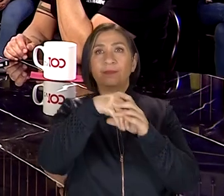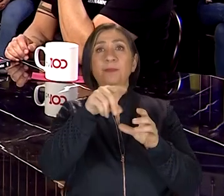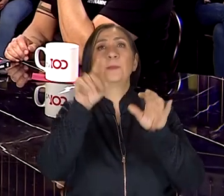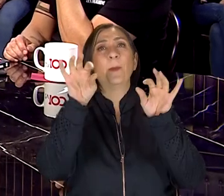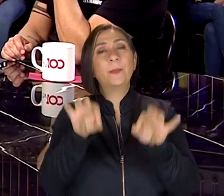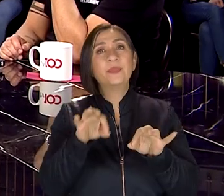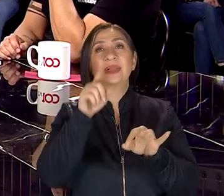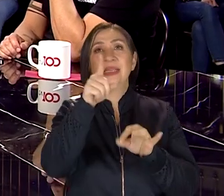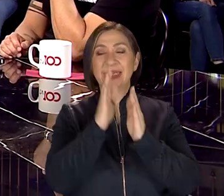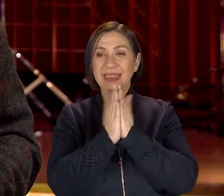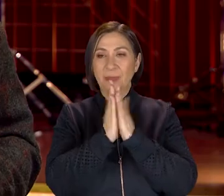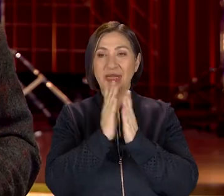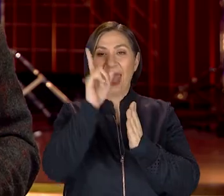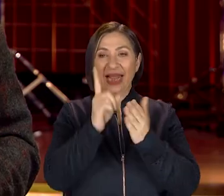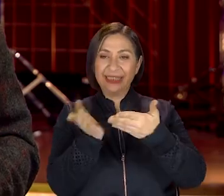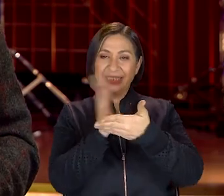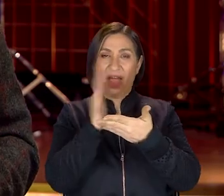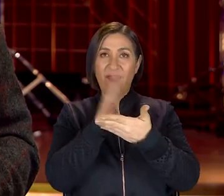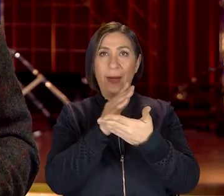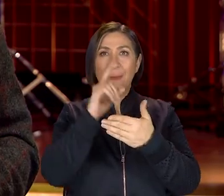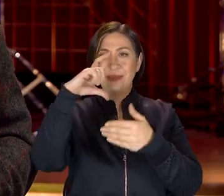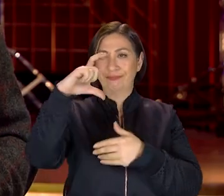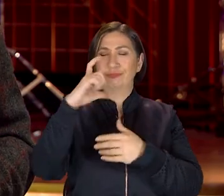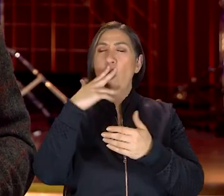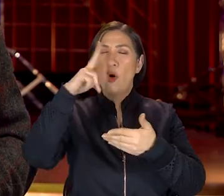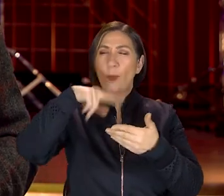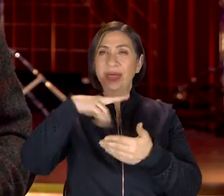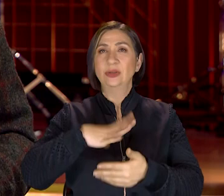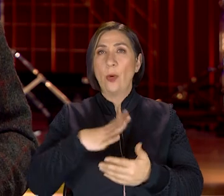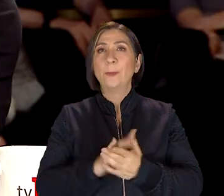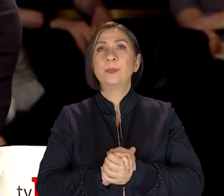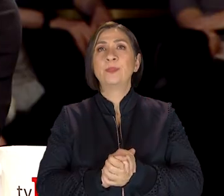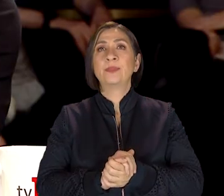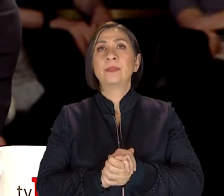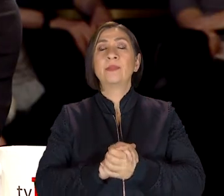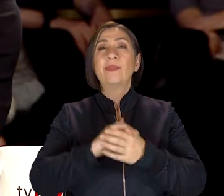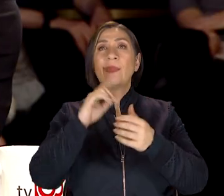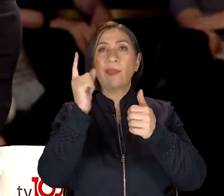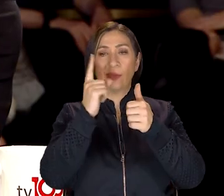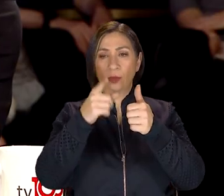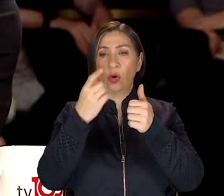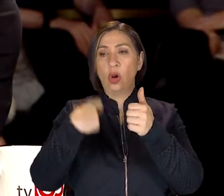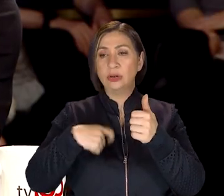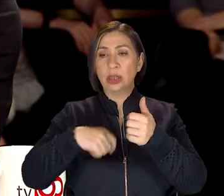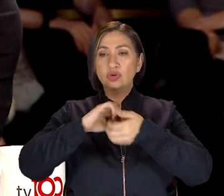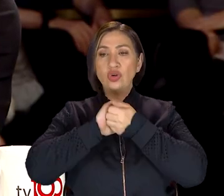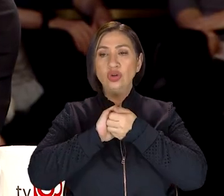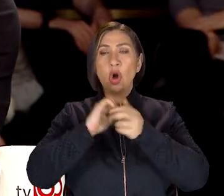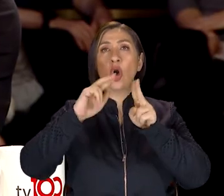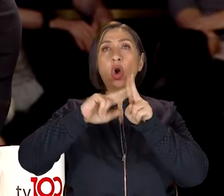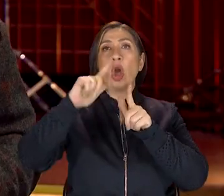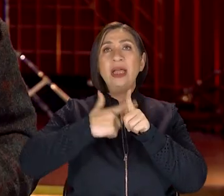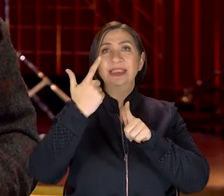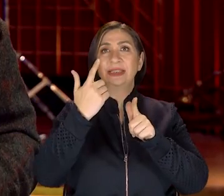hemen senin kitabında ilk sayfasından bakalım. Bir kere bu özel dost kolejinde ilk